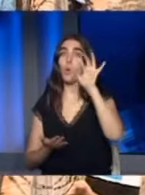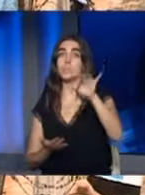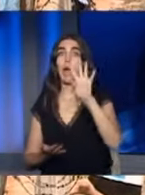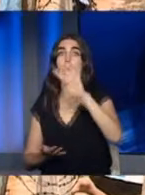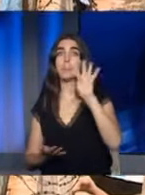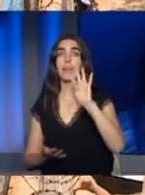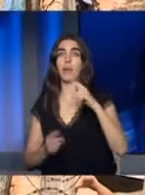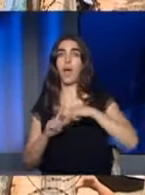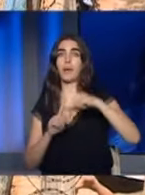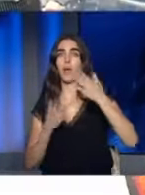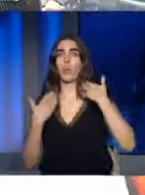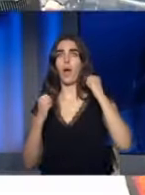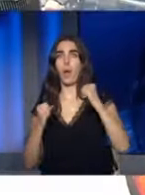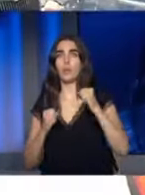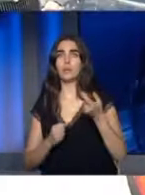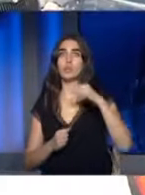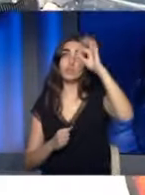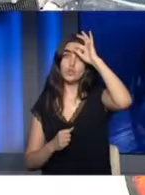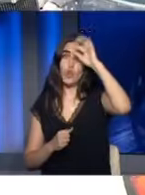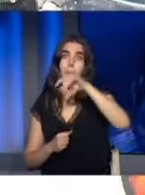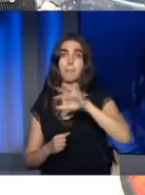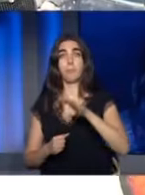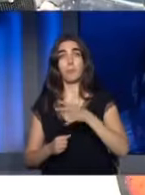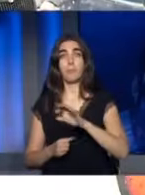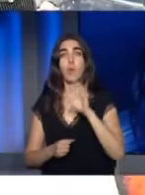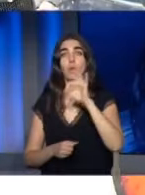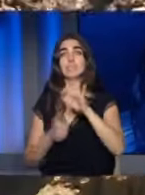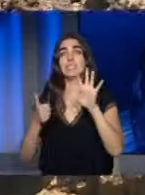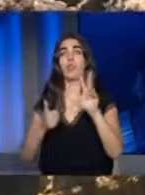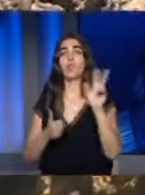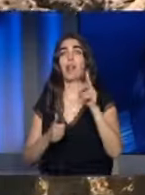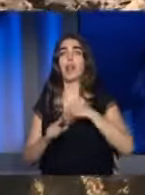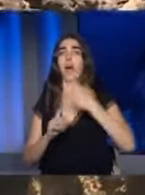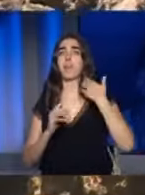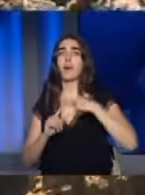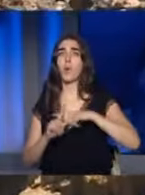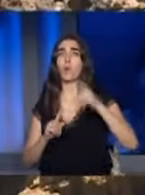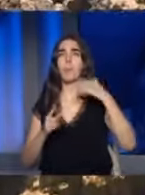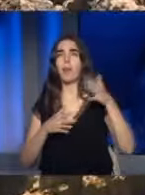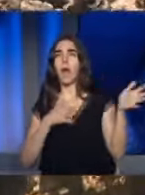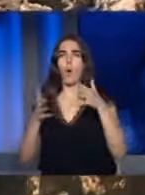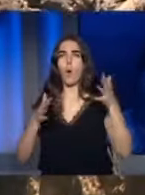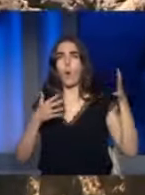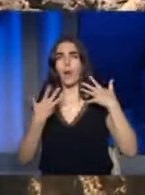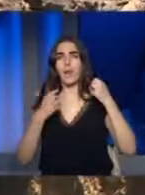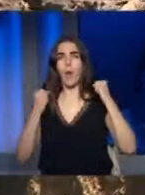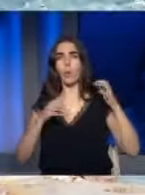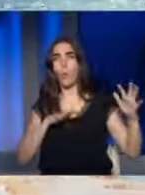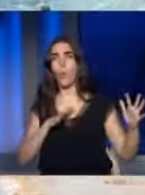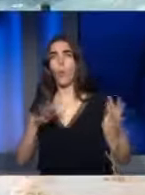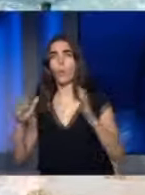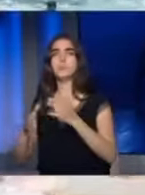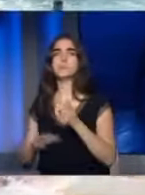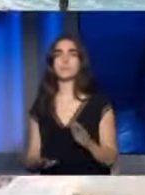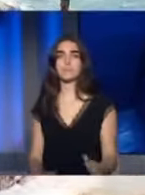وايض ايضا في الجنوب رح توصل ل 36 درجه اذا موجه حراره شديده تجتاح لبنان وتضاف